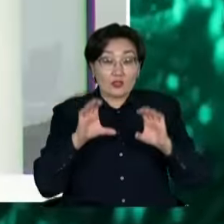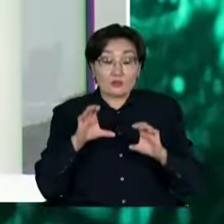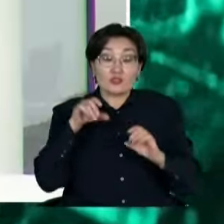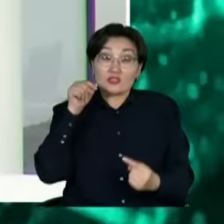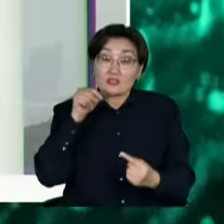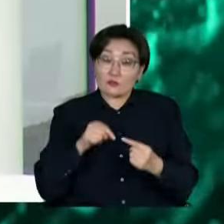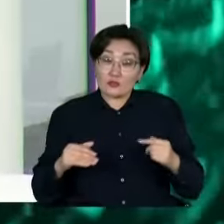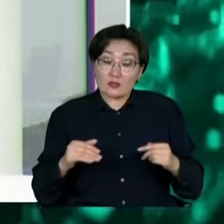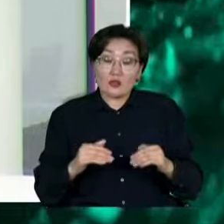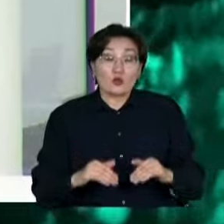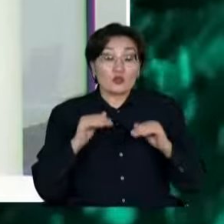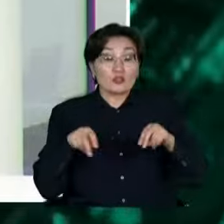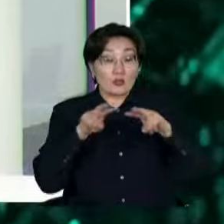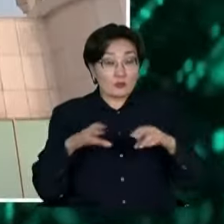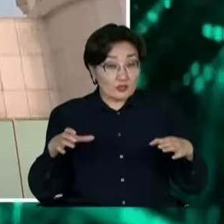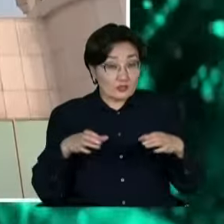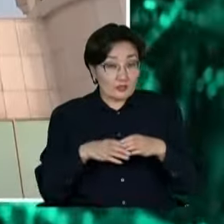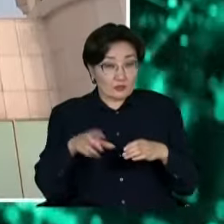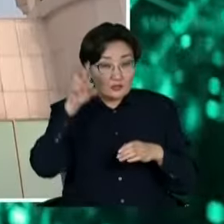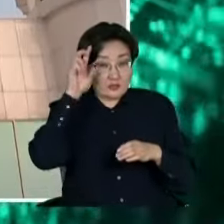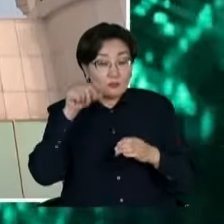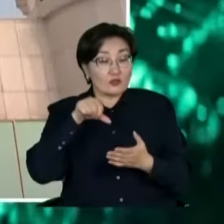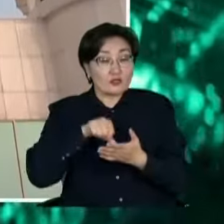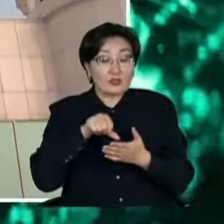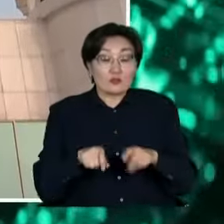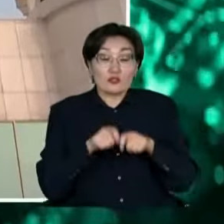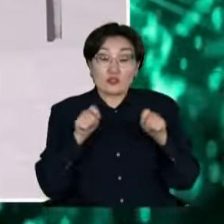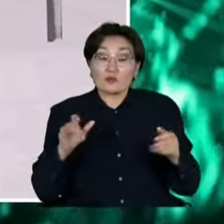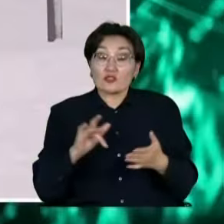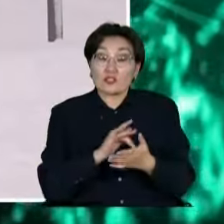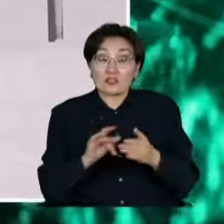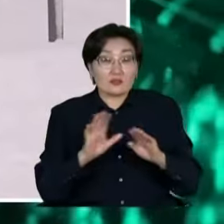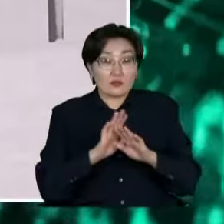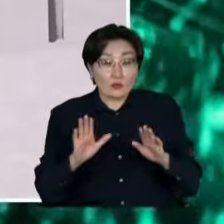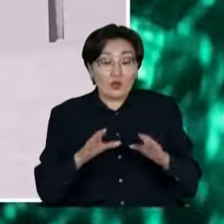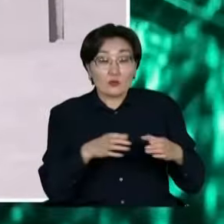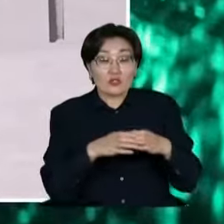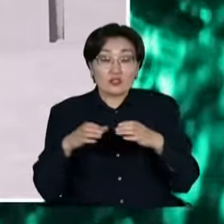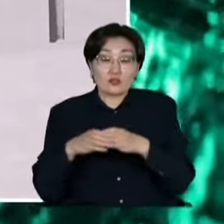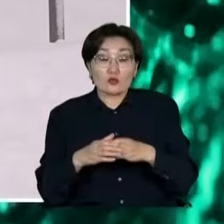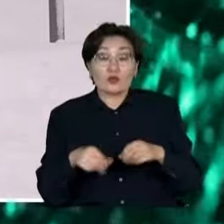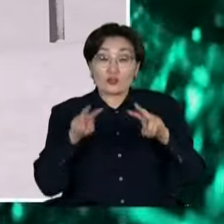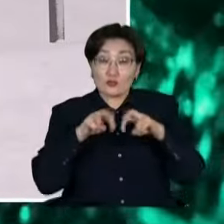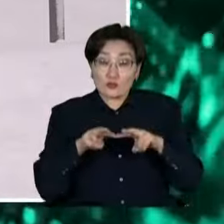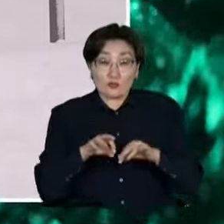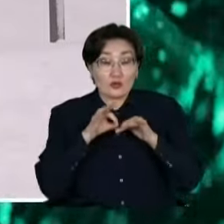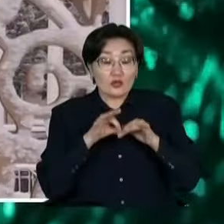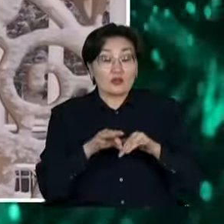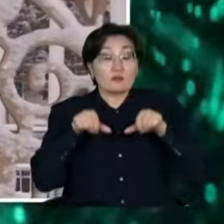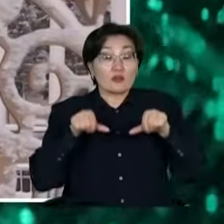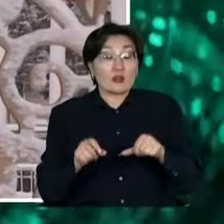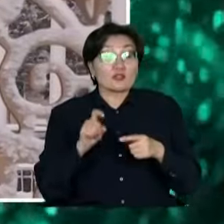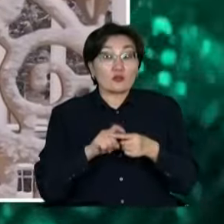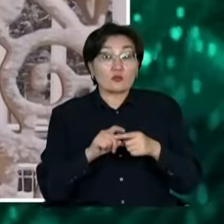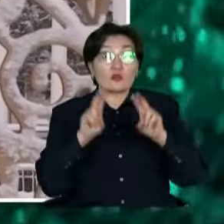шеңберінде жоғары аудиторлық палатаға мемлекеттің қатысуымен құрылған бюджеттік емес қорларға аудит жүргізу құзыреті туралы